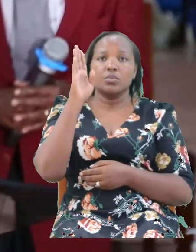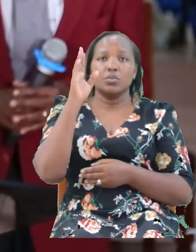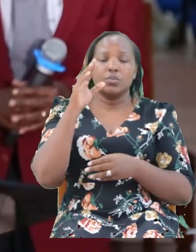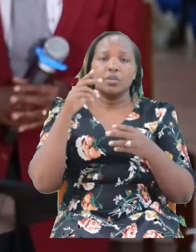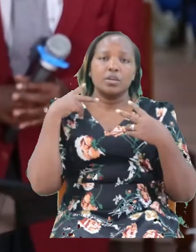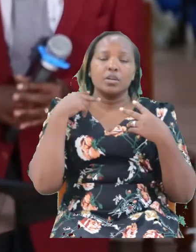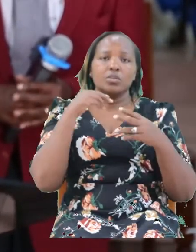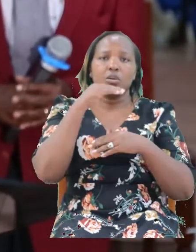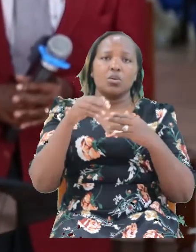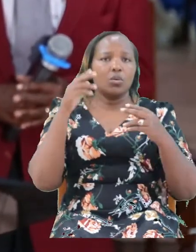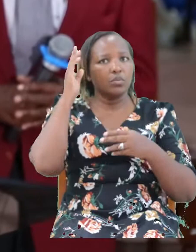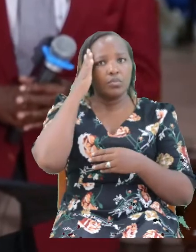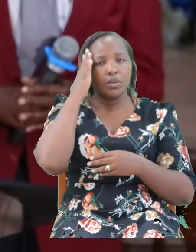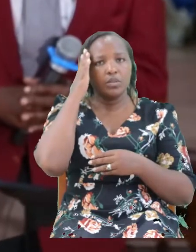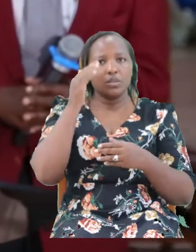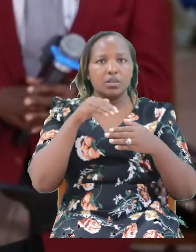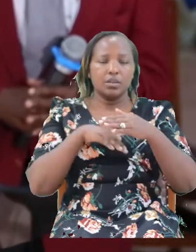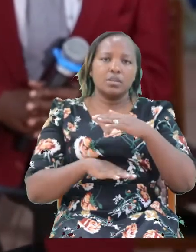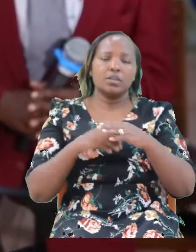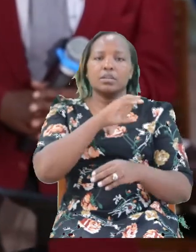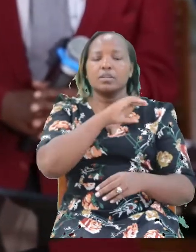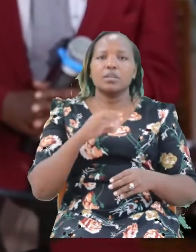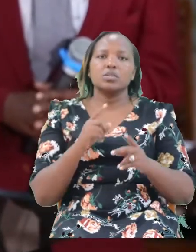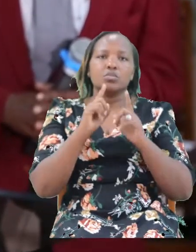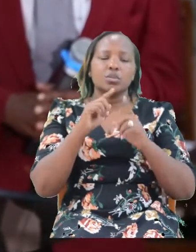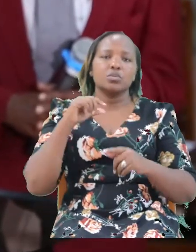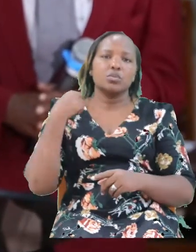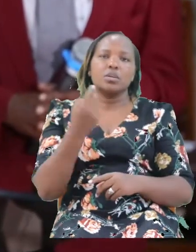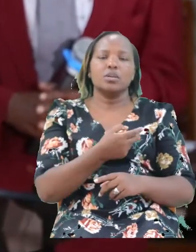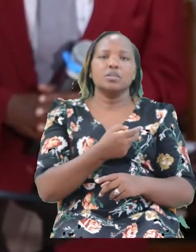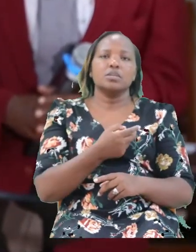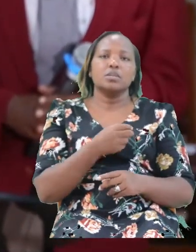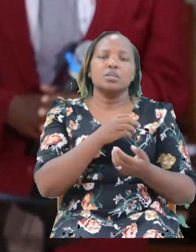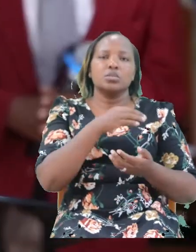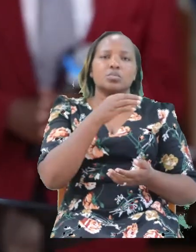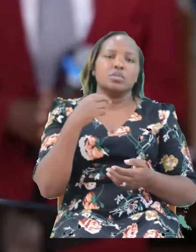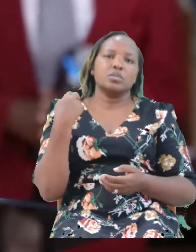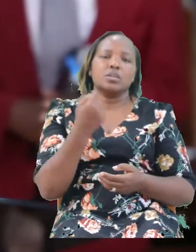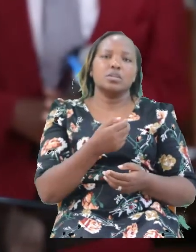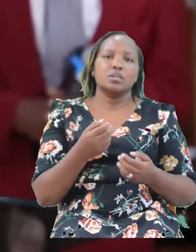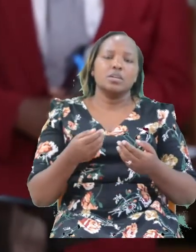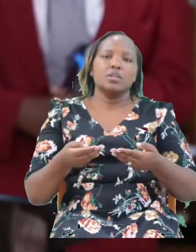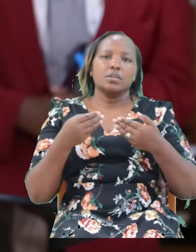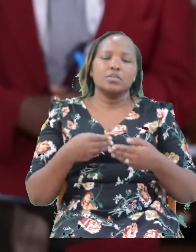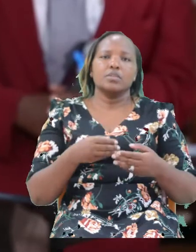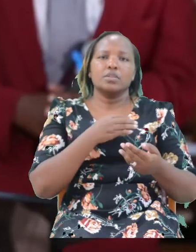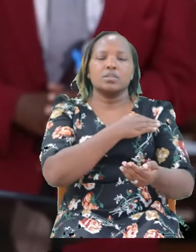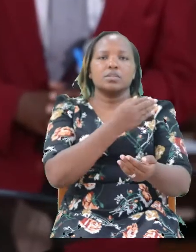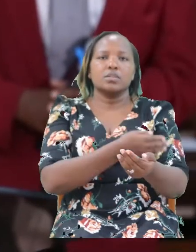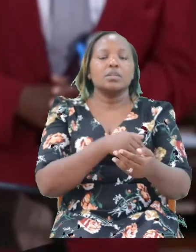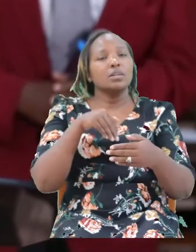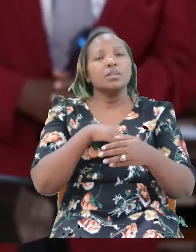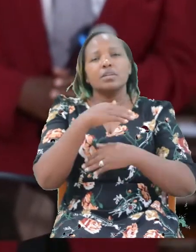fikira kuiteka nyara chini ya Kristo. Nena nasi Bwana, nena na nafsi zetu, tutie nguvu yako. Na katika